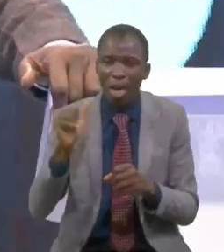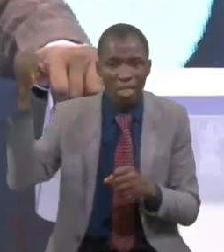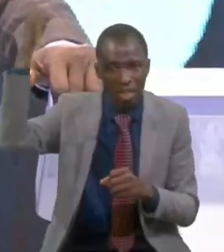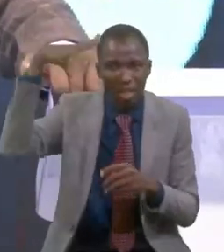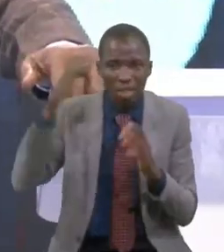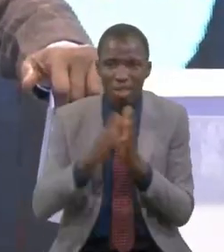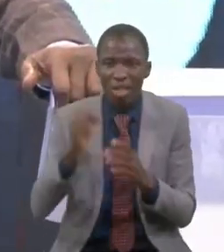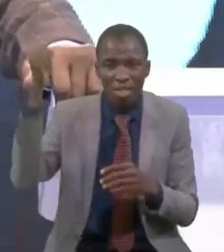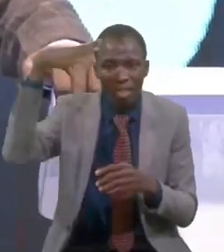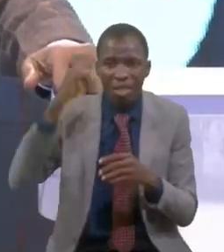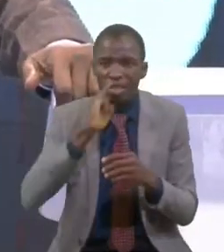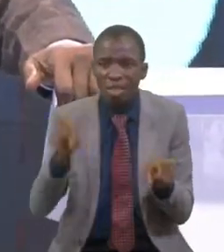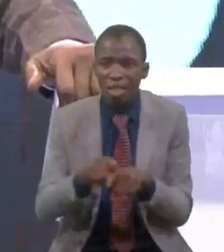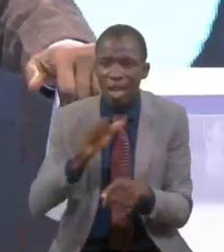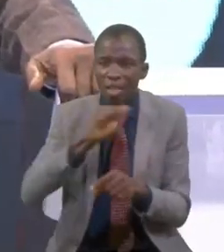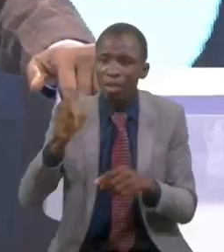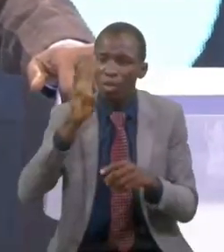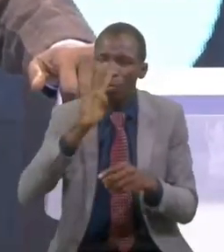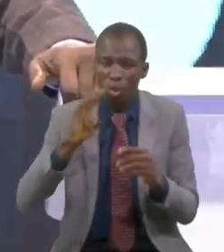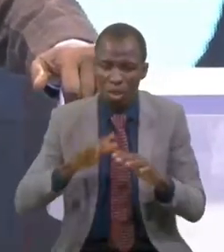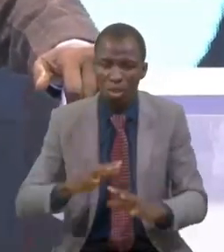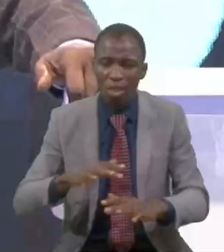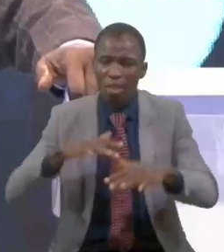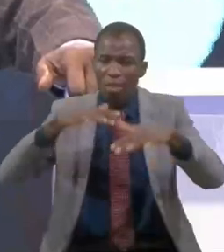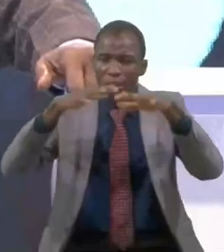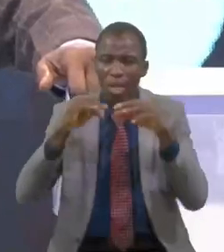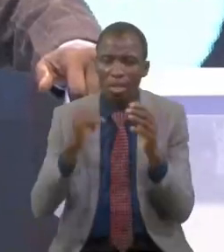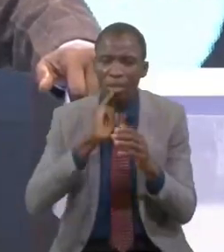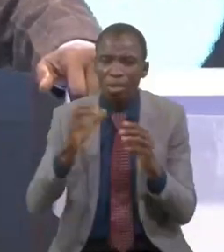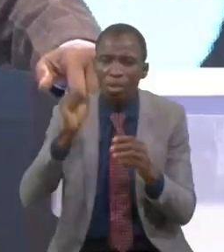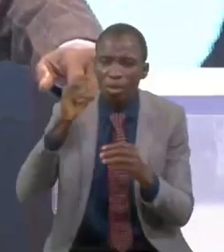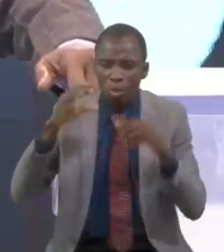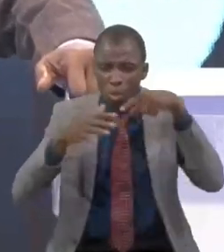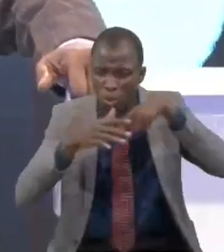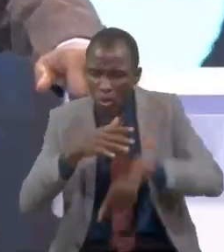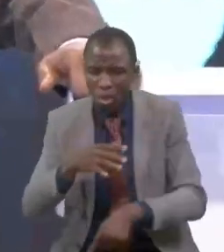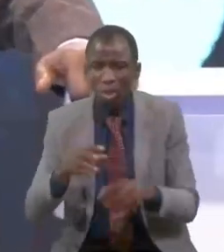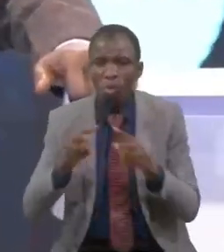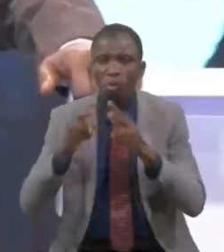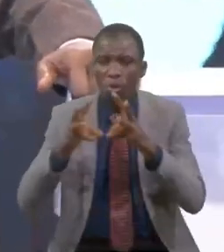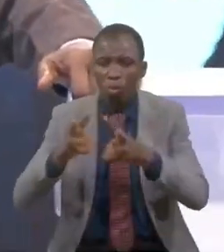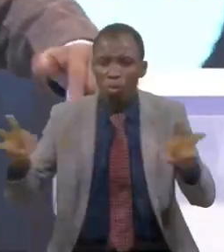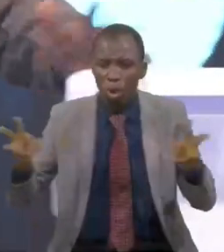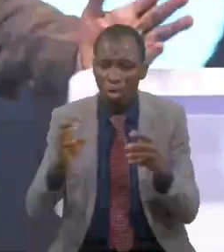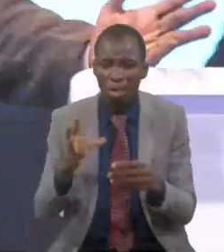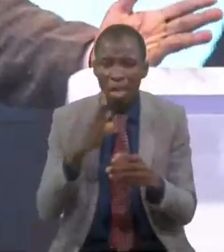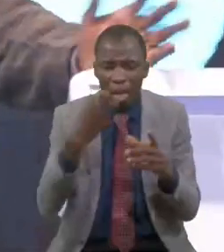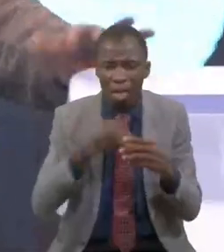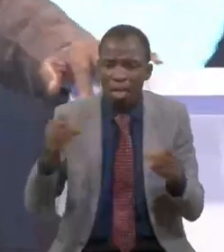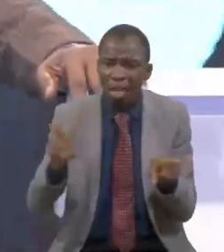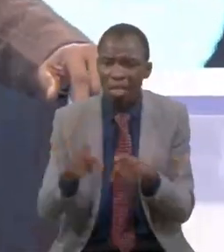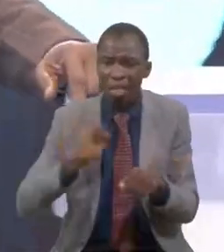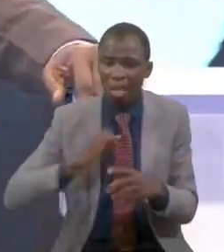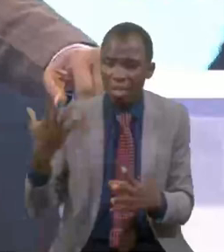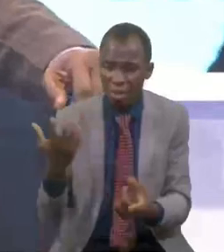grâce c'est comme un océan c'est si profond c'est si large et comme je